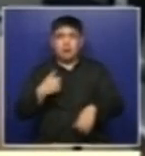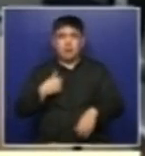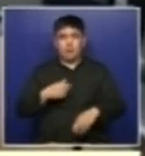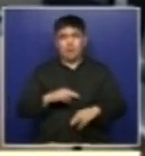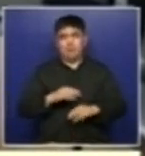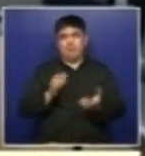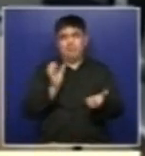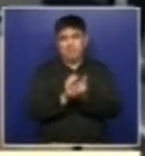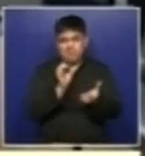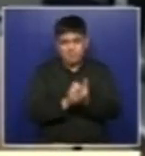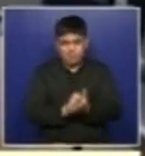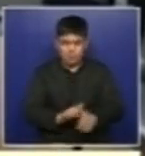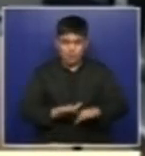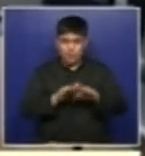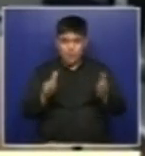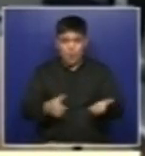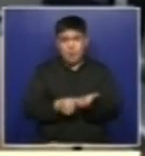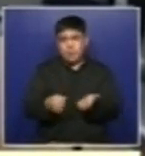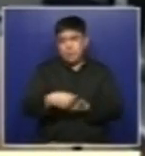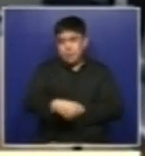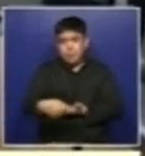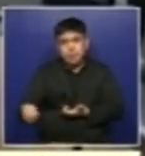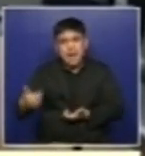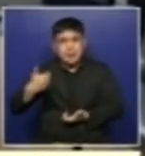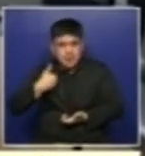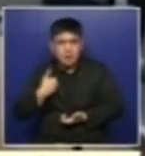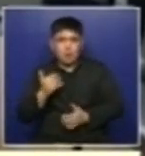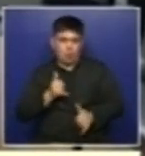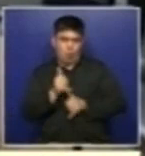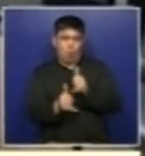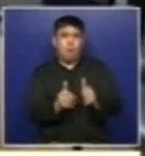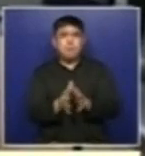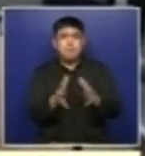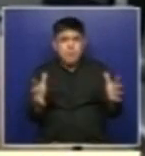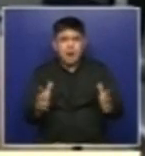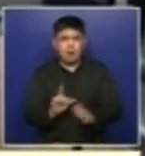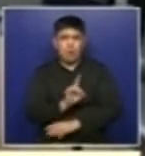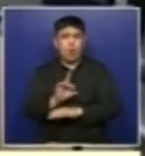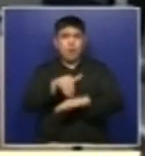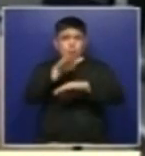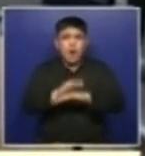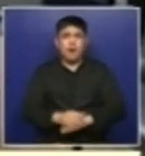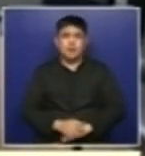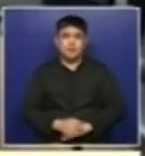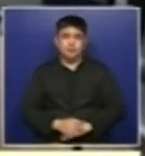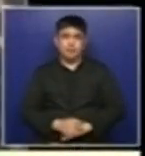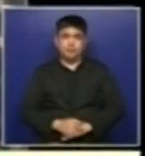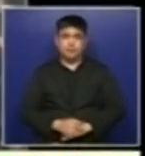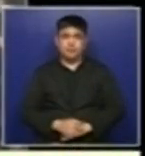การพนันมีโต๊ะบาคาร่านะครับแล้วก็มีคนเข้าไปเล่นการพนันเป็นจำนวนร้อยๆคนครับขอรูปถัด